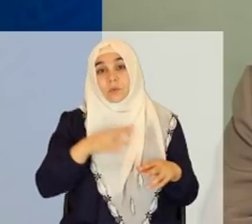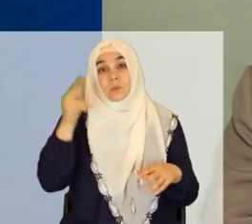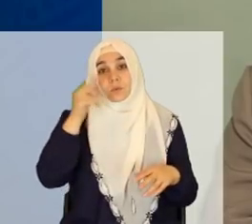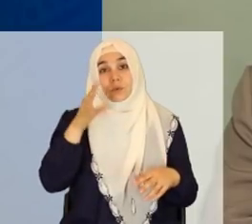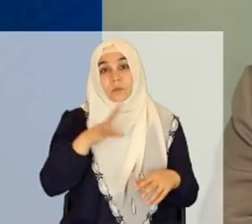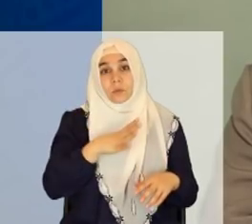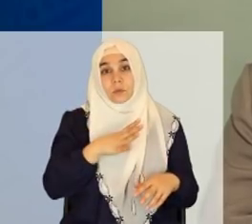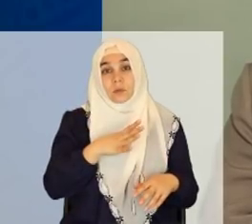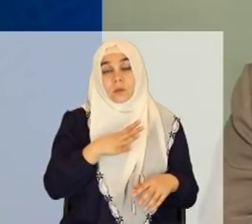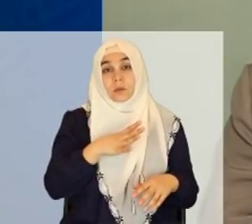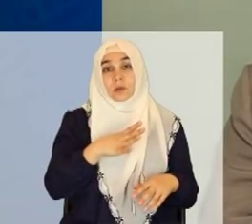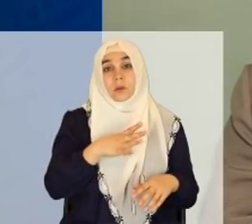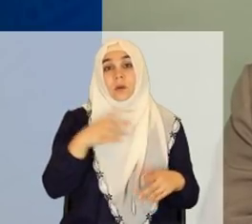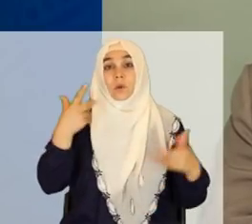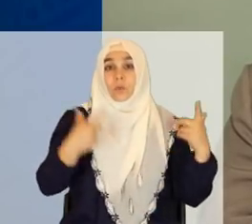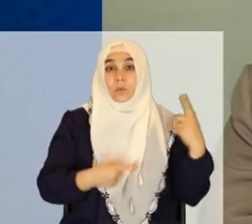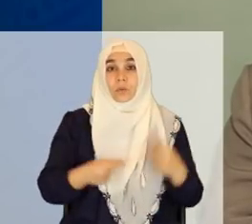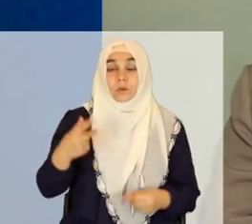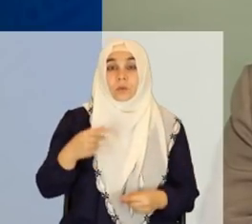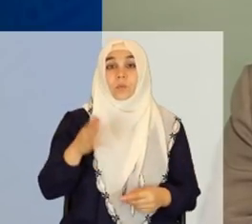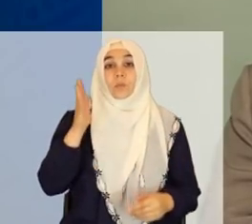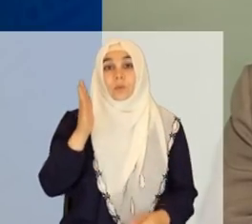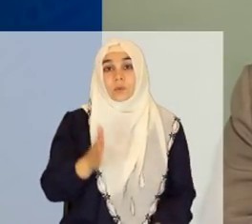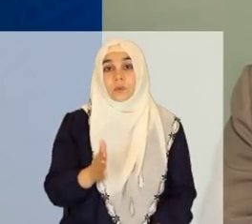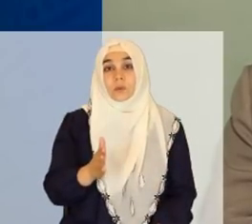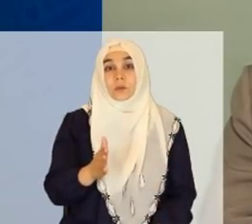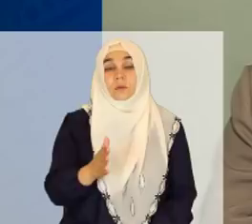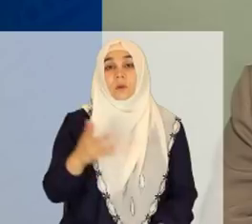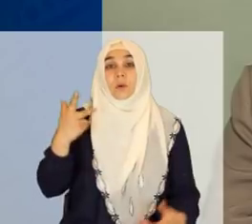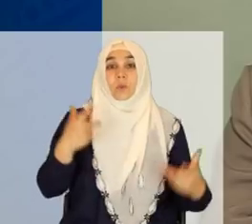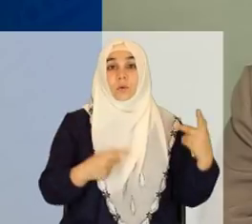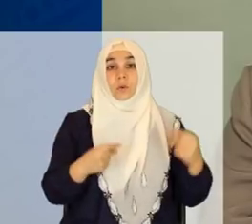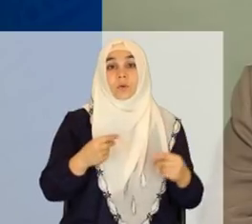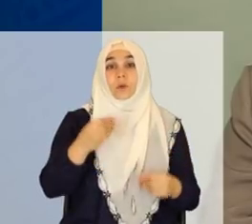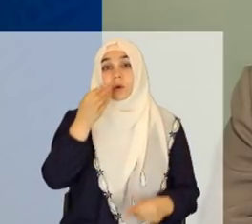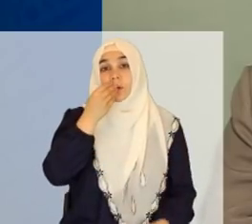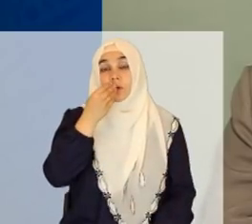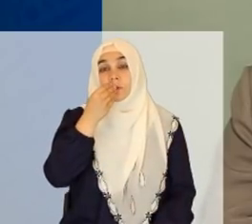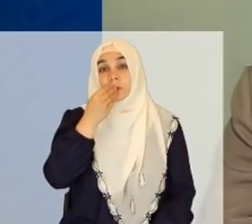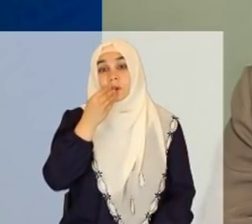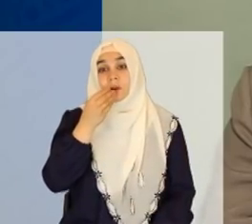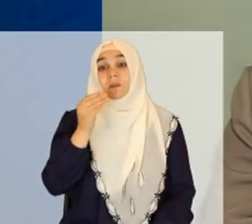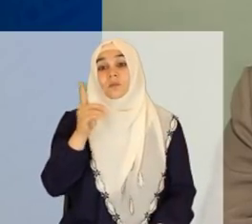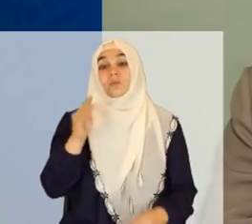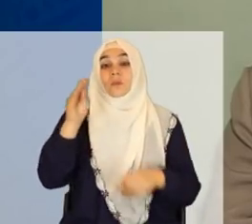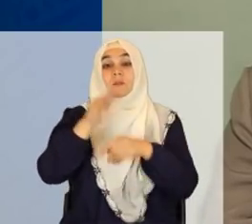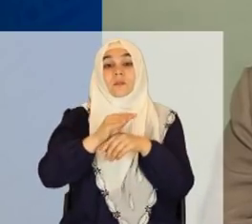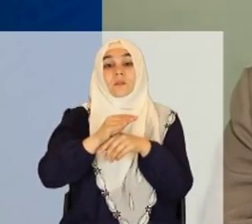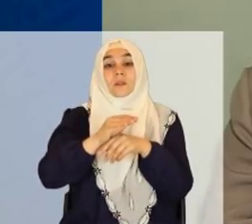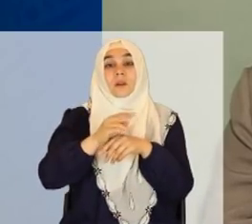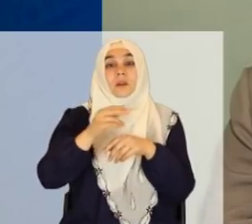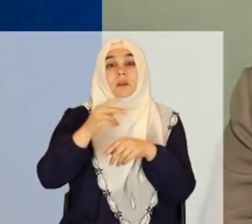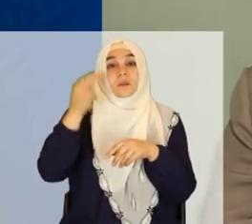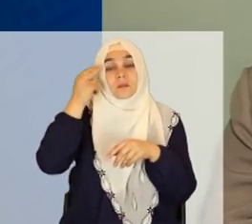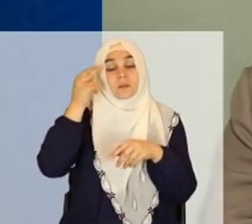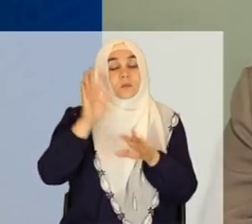o'rganishib ko'rdi. Ukol bo'lsa, ukolni oziq-ovqatni o'rniga bosish uchun hida